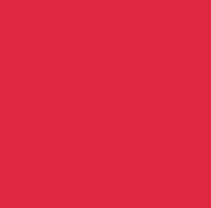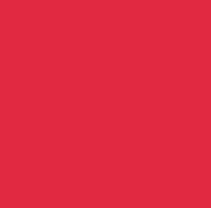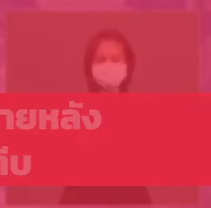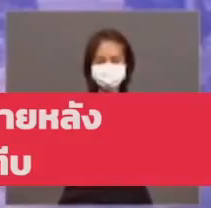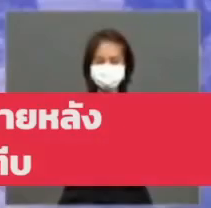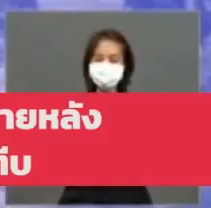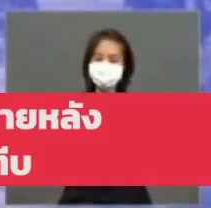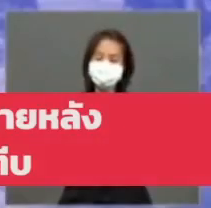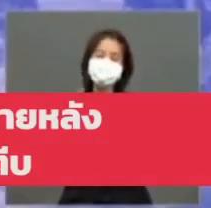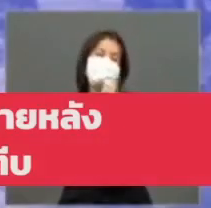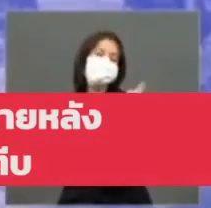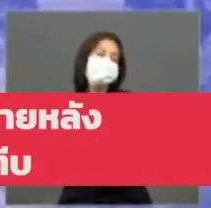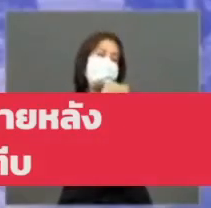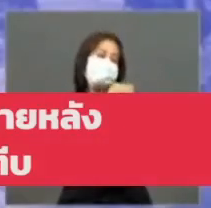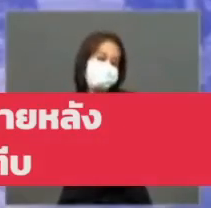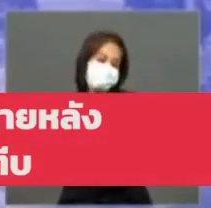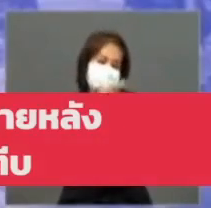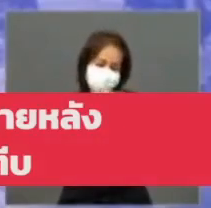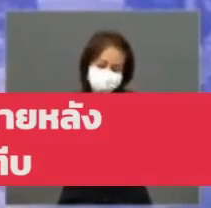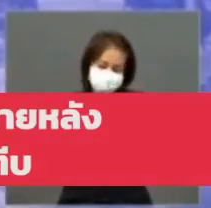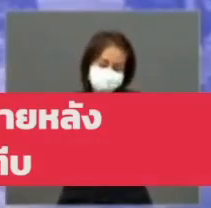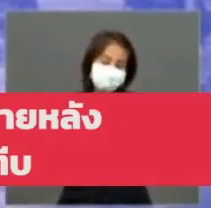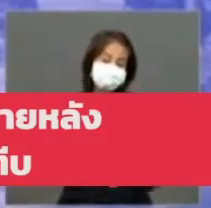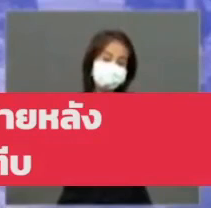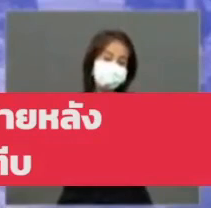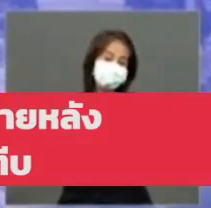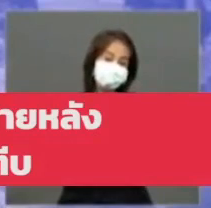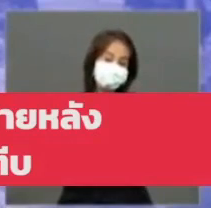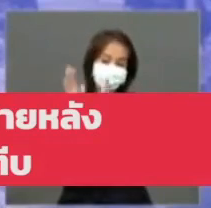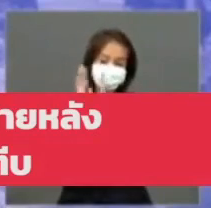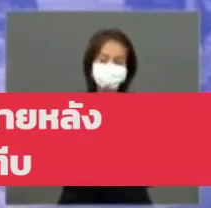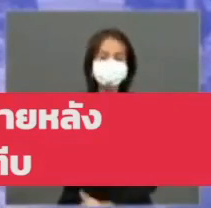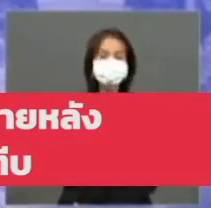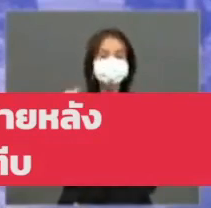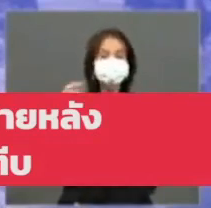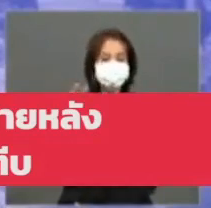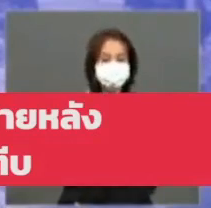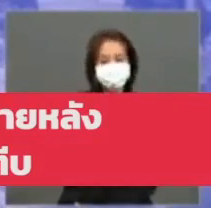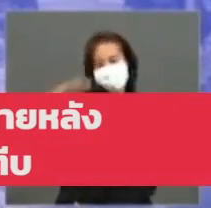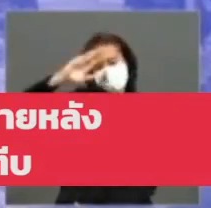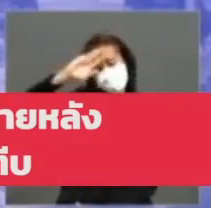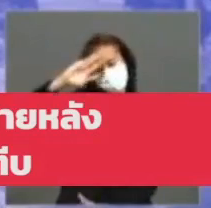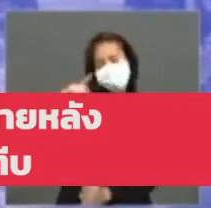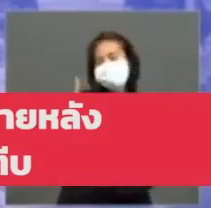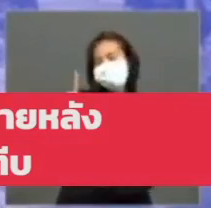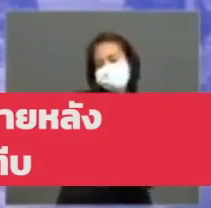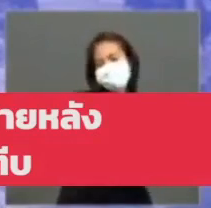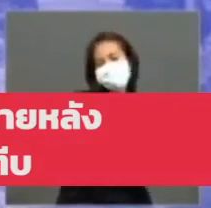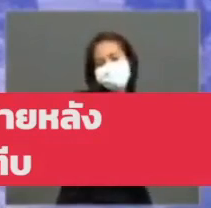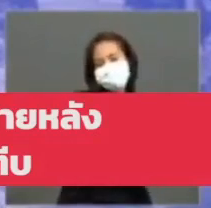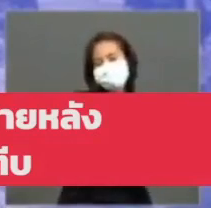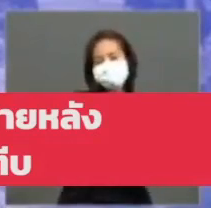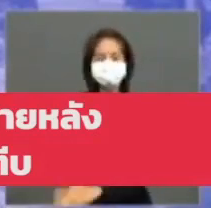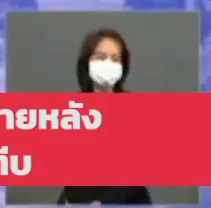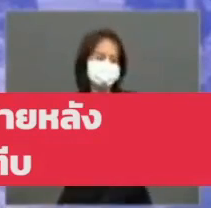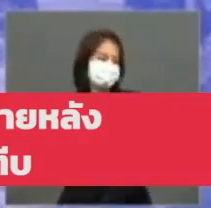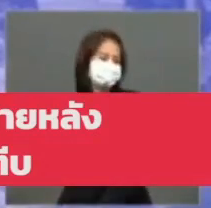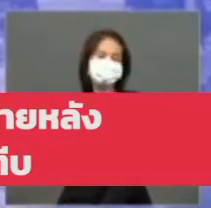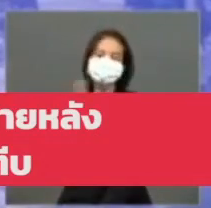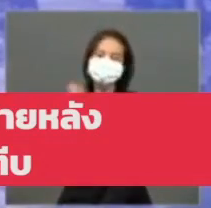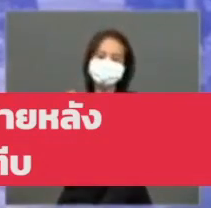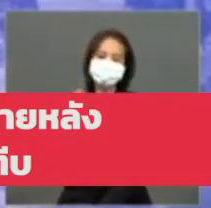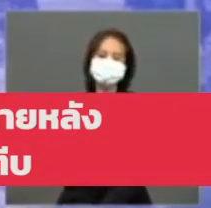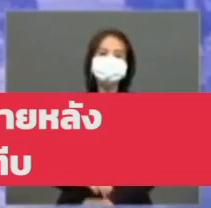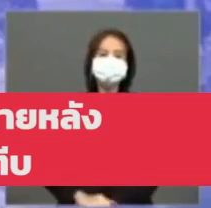ไม่นาวาอากาศตรีนายแพทย์อรรถสิทธิ์ดุลอำนาจหัวหน้าแผนกนิติเวชศาสตร์แถลงชี้แจง